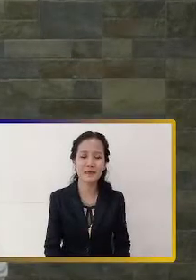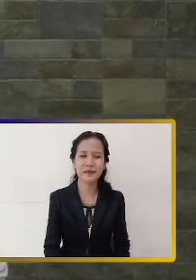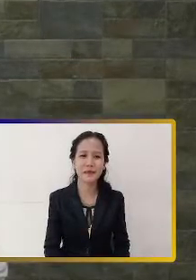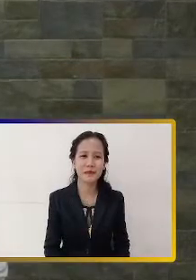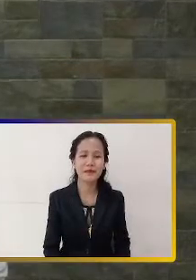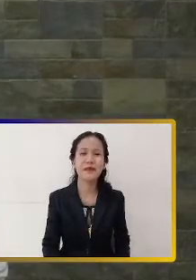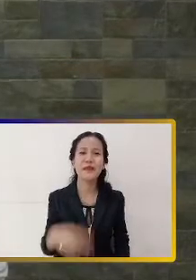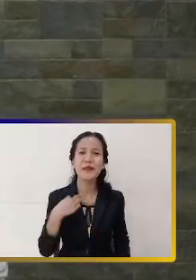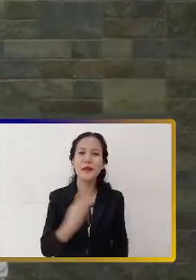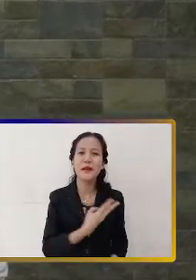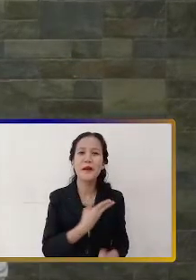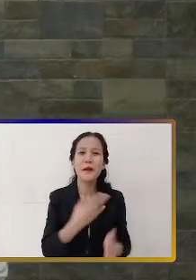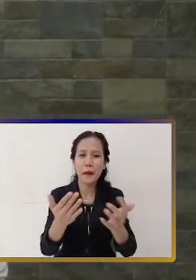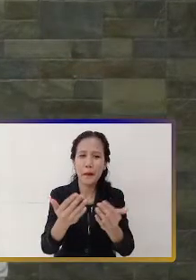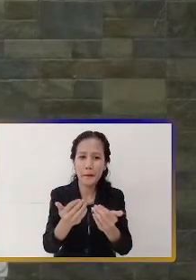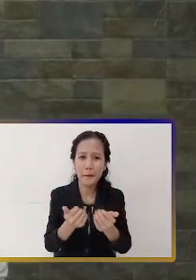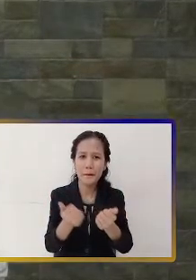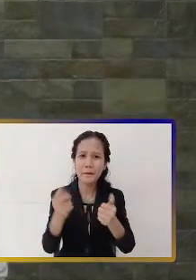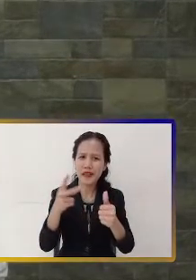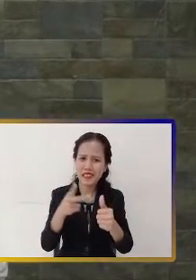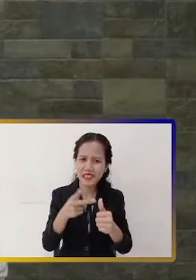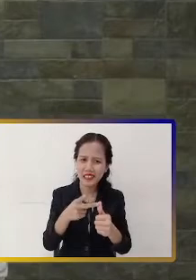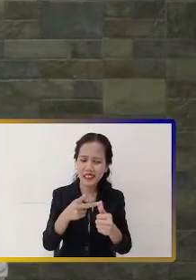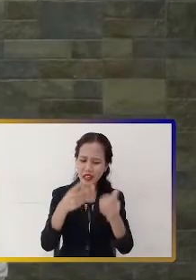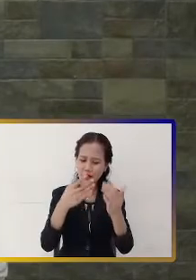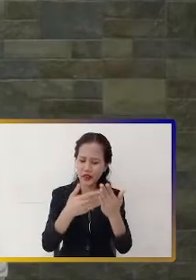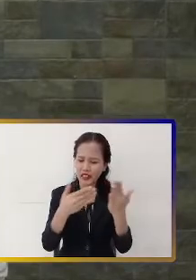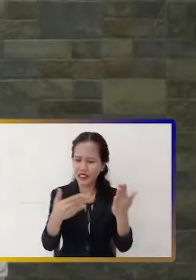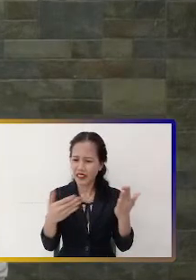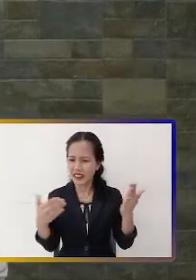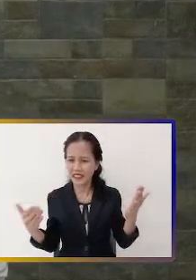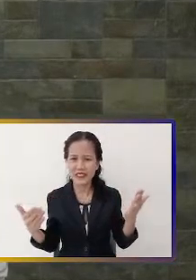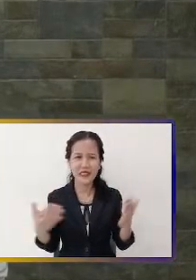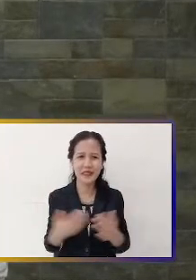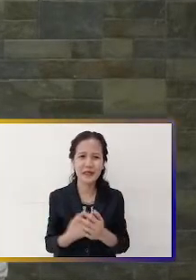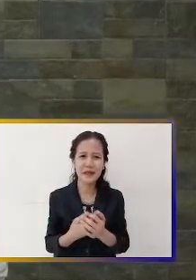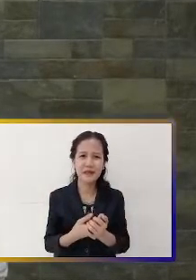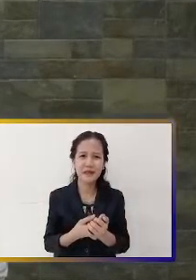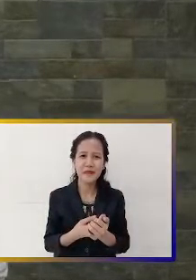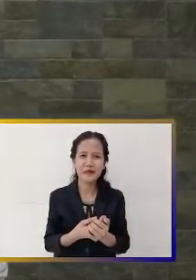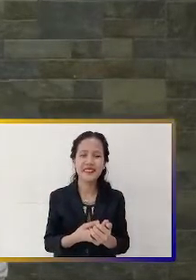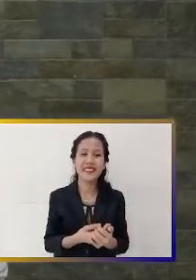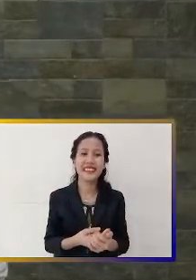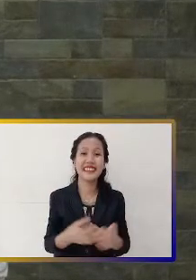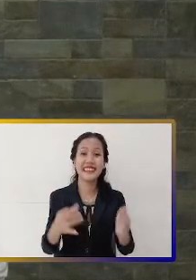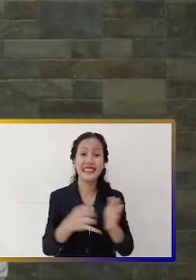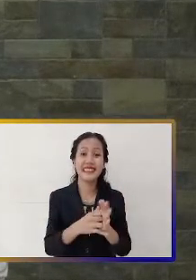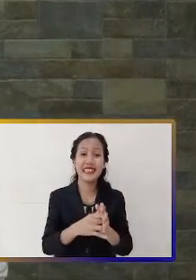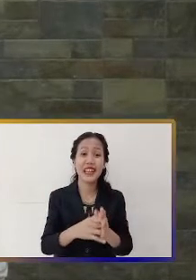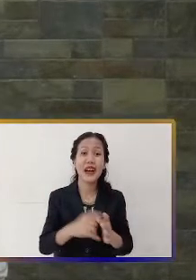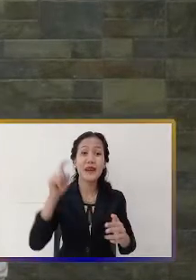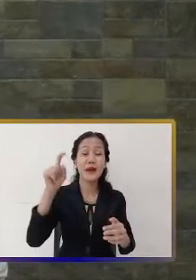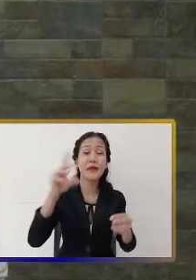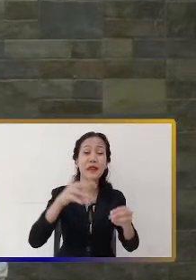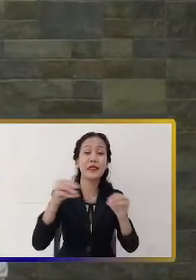ng mga pangalawa. Gusto natin ng mga kasunod. Gusto natin yung mga secondary. Pero ayaw naman natin ng pangunahin.